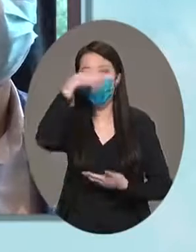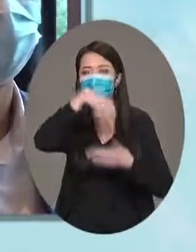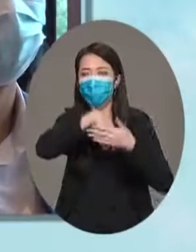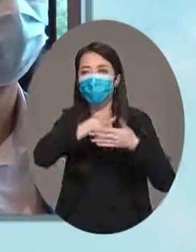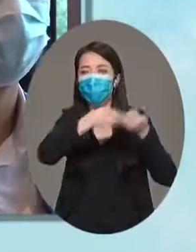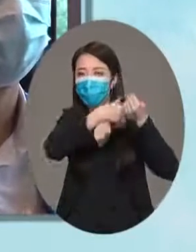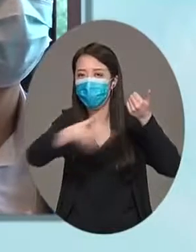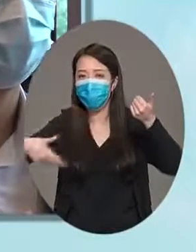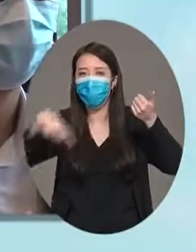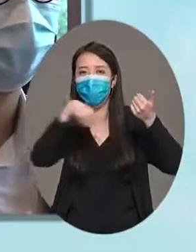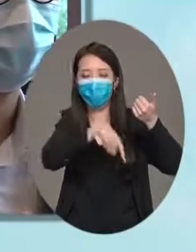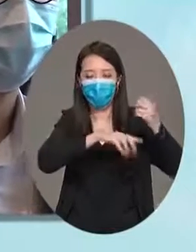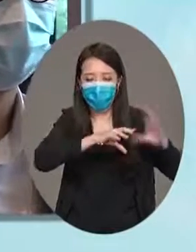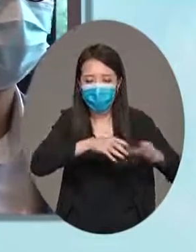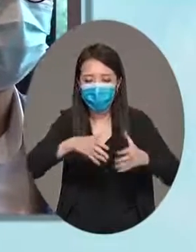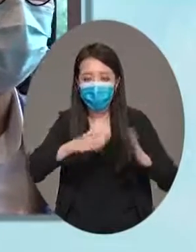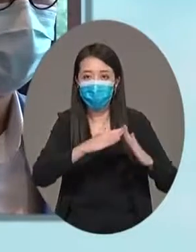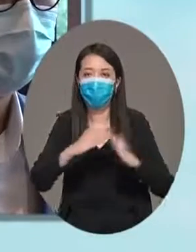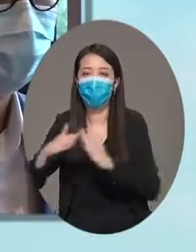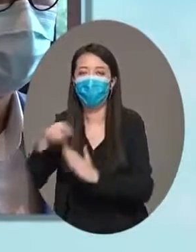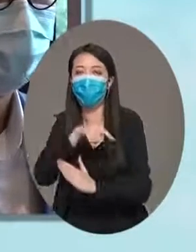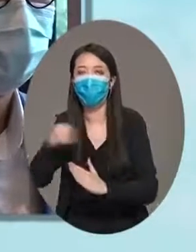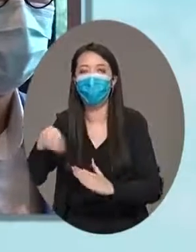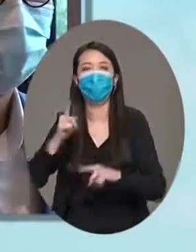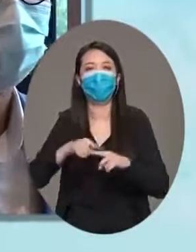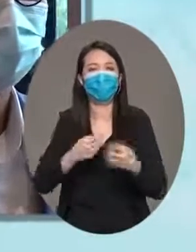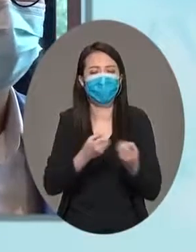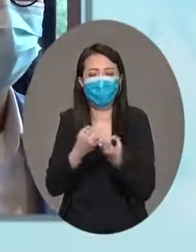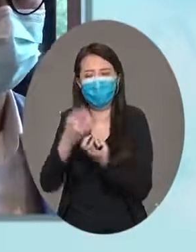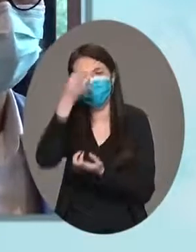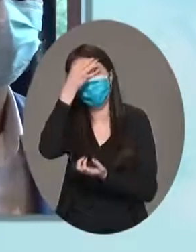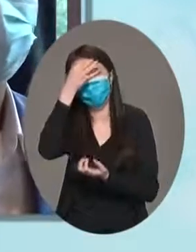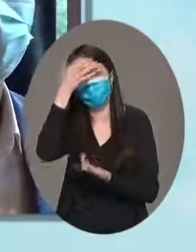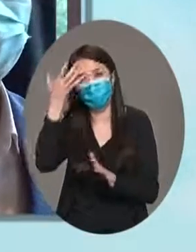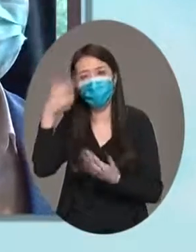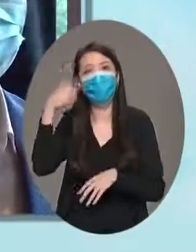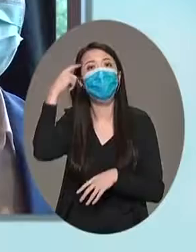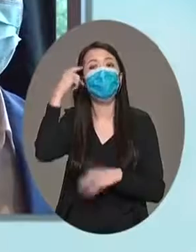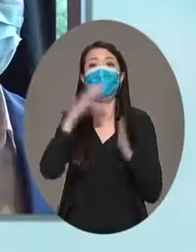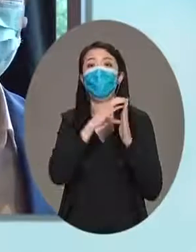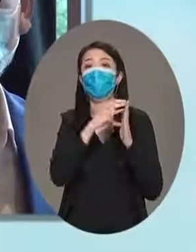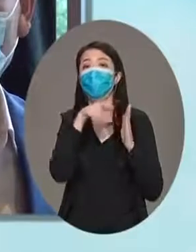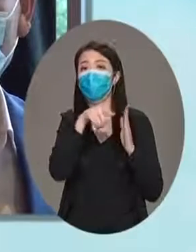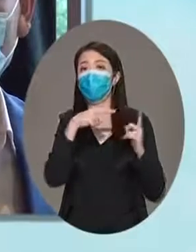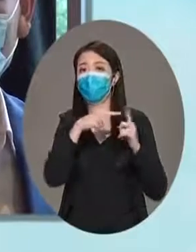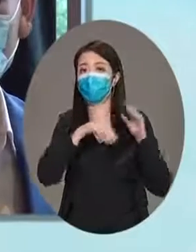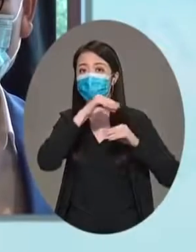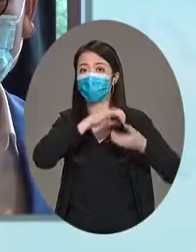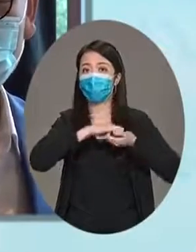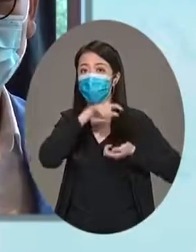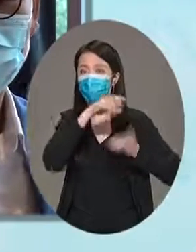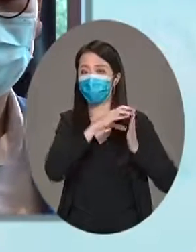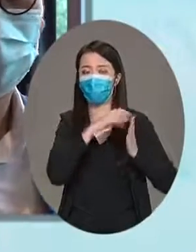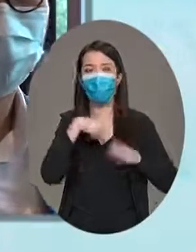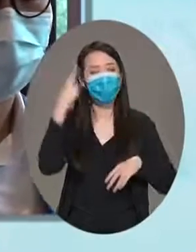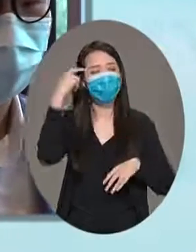多啲政府嘅架構咧，都製造好多麻煩出嚟嘅。咁我知道民建聯亦都提出好多嘅意見咧，點樣去能夠可